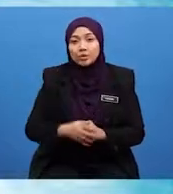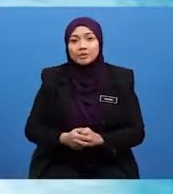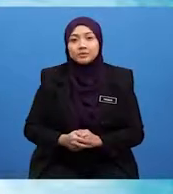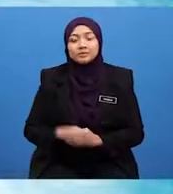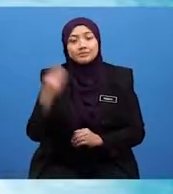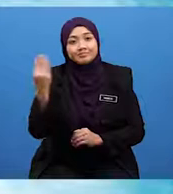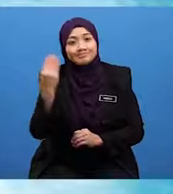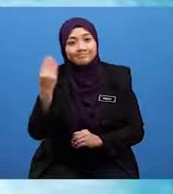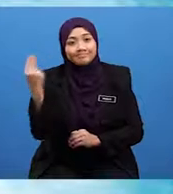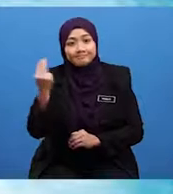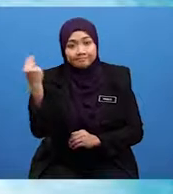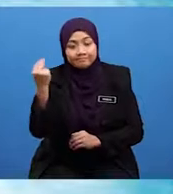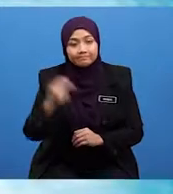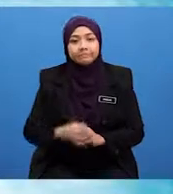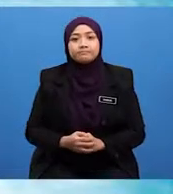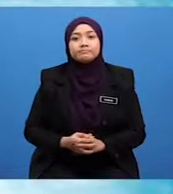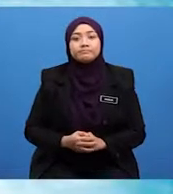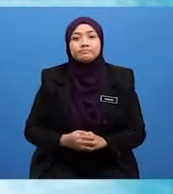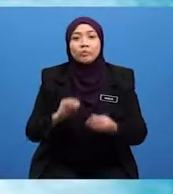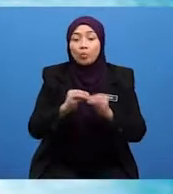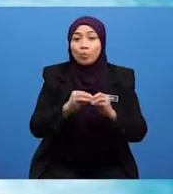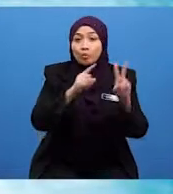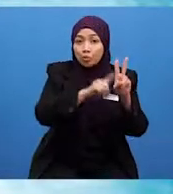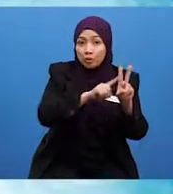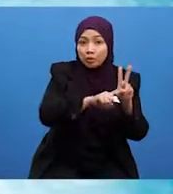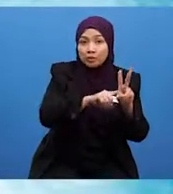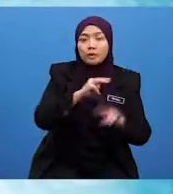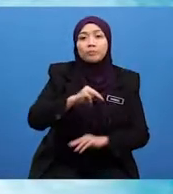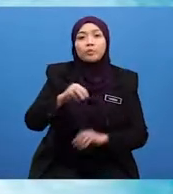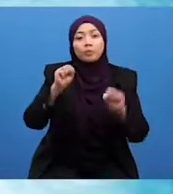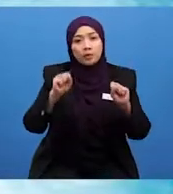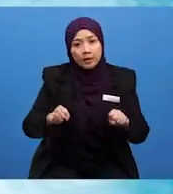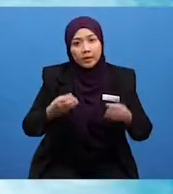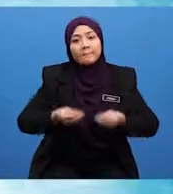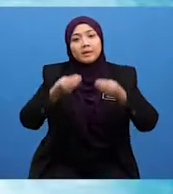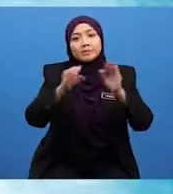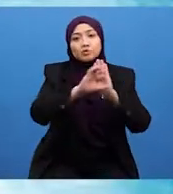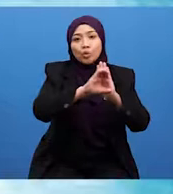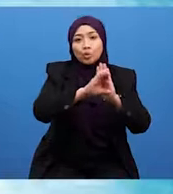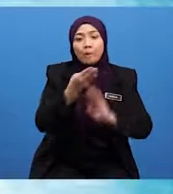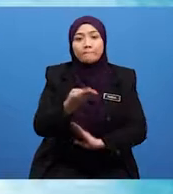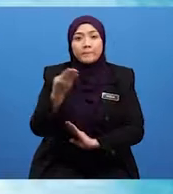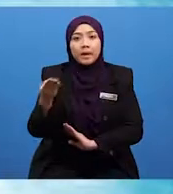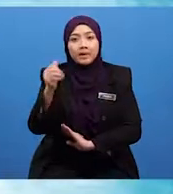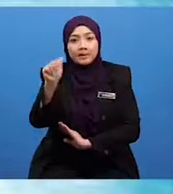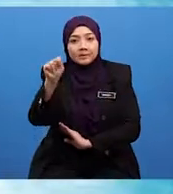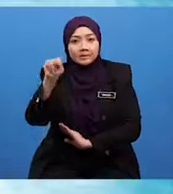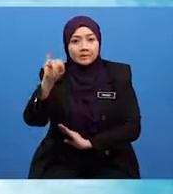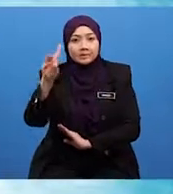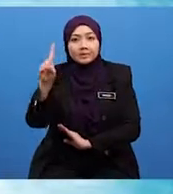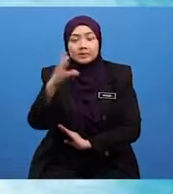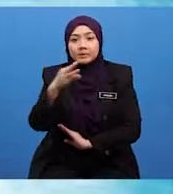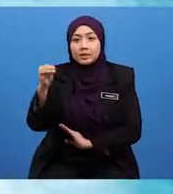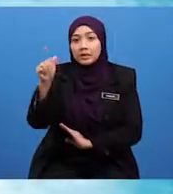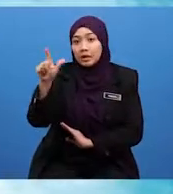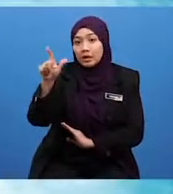Objektif yang kedua, murid-murid boleh memberi contoh bahan berasid, beralkali